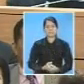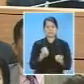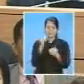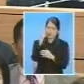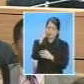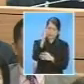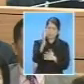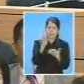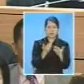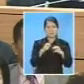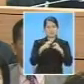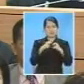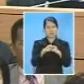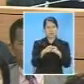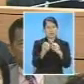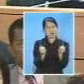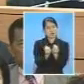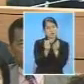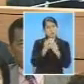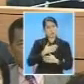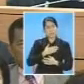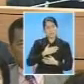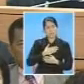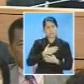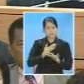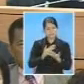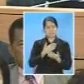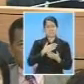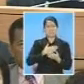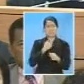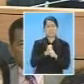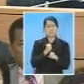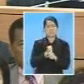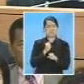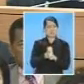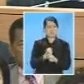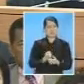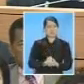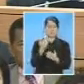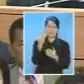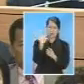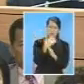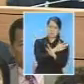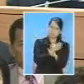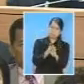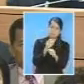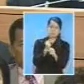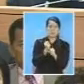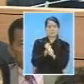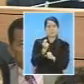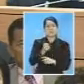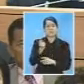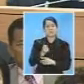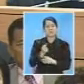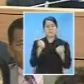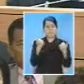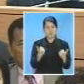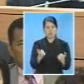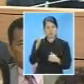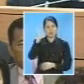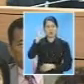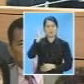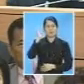างหน้าจะเกิดสิ่งใดๆขึ้นกับผมผมยังยืนยันว่าผมจะทำในสิ่งที่ทำที่ผ่านมาและวันนี้ครับหลังจากอภิปรายไม่ไว้วาง